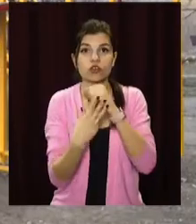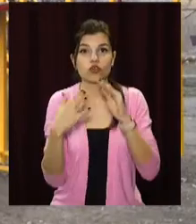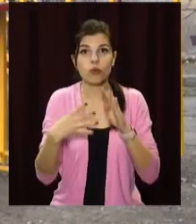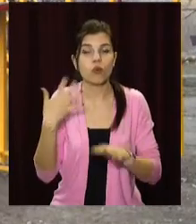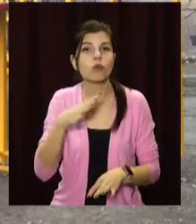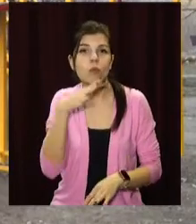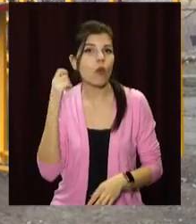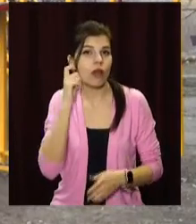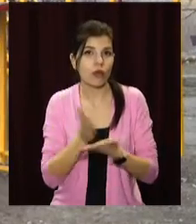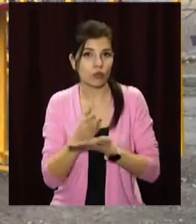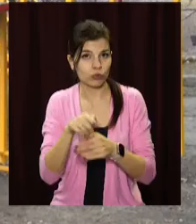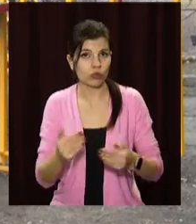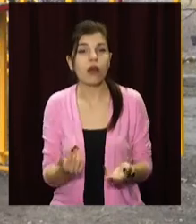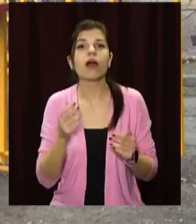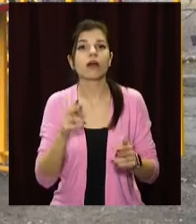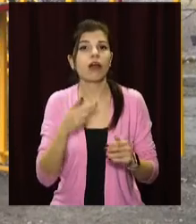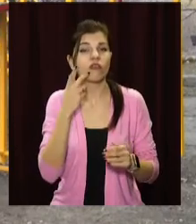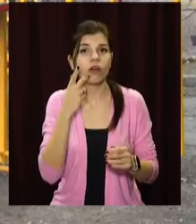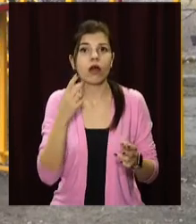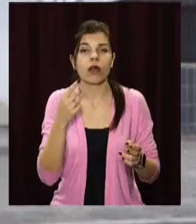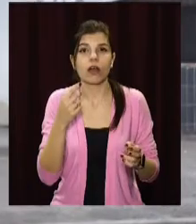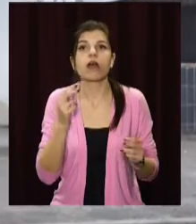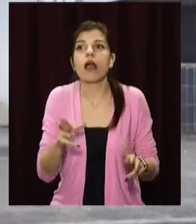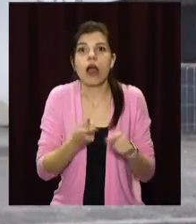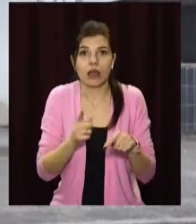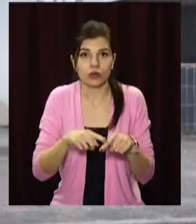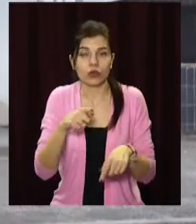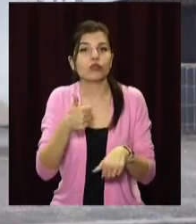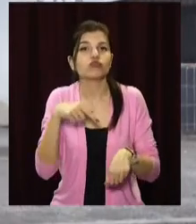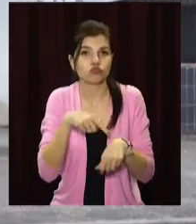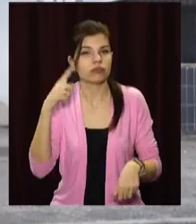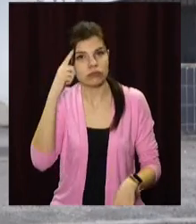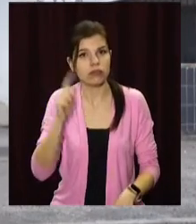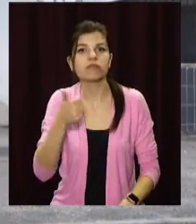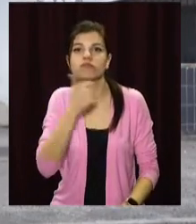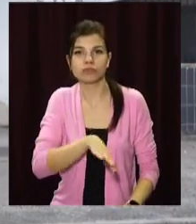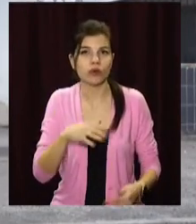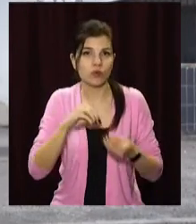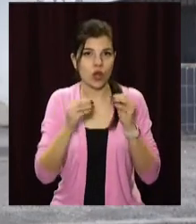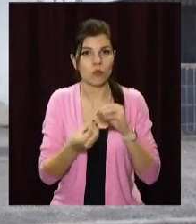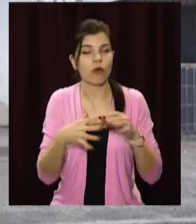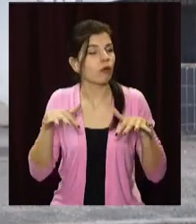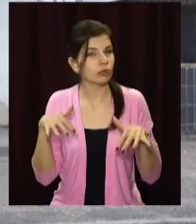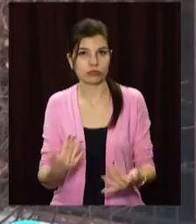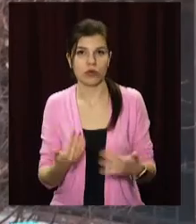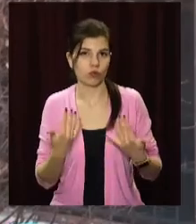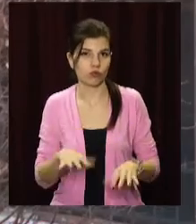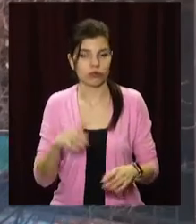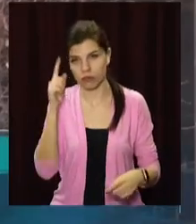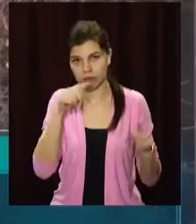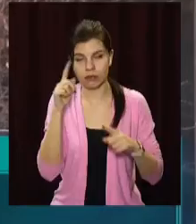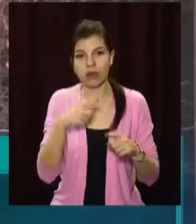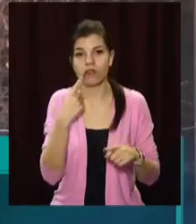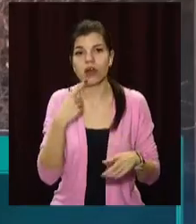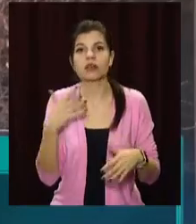багато років. І як воно у будь-який момент залишитися без води, добре знає. Каже, від цих проблем вже втомився. Було